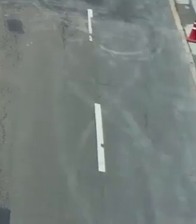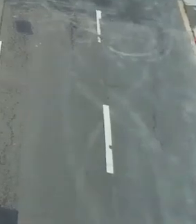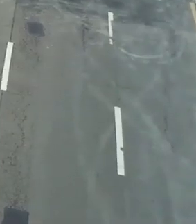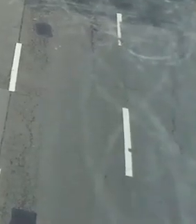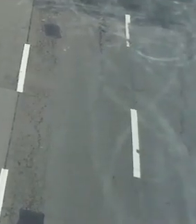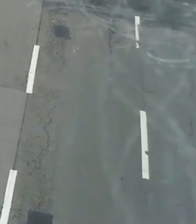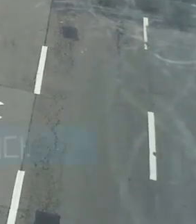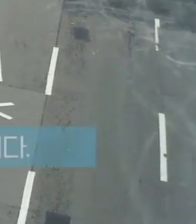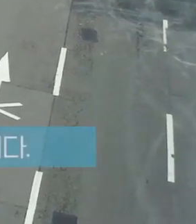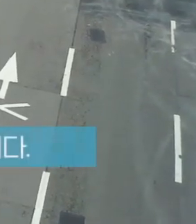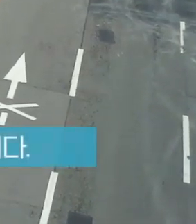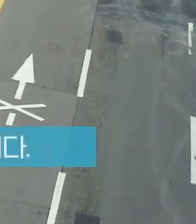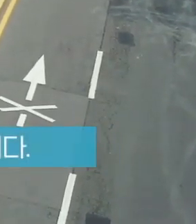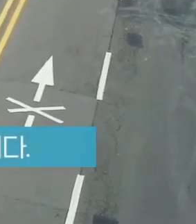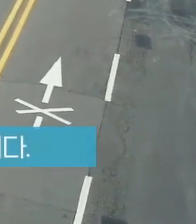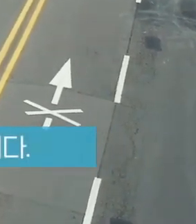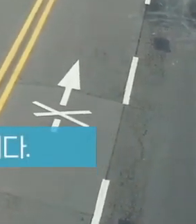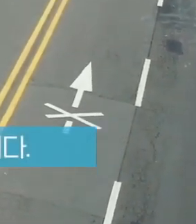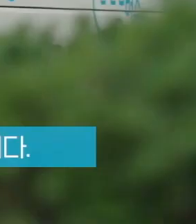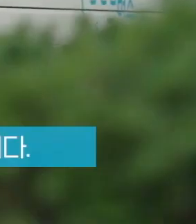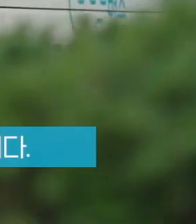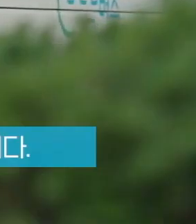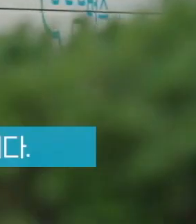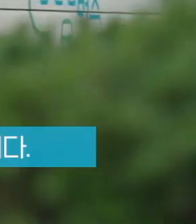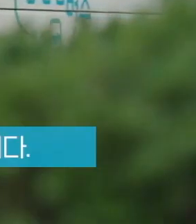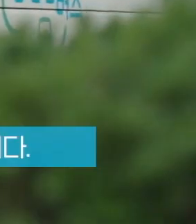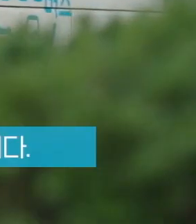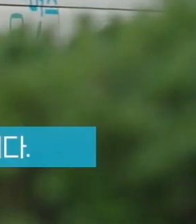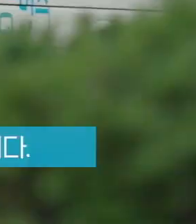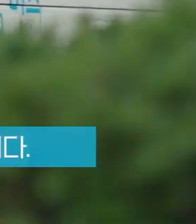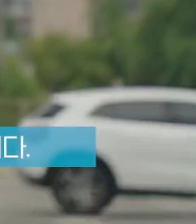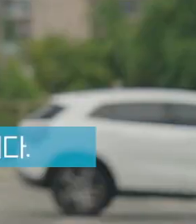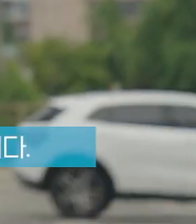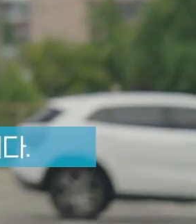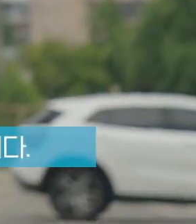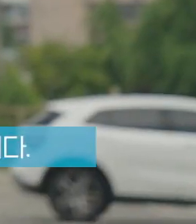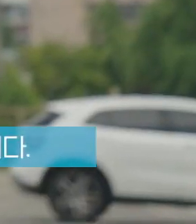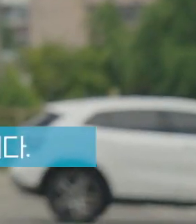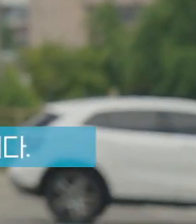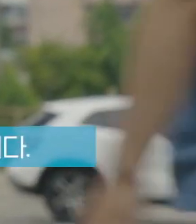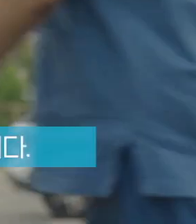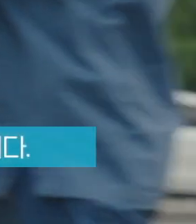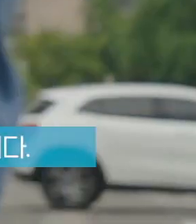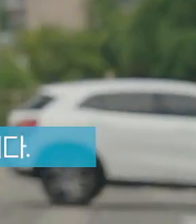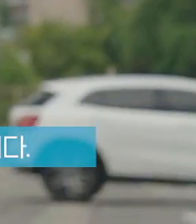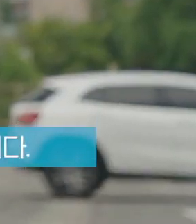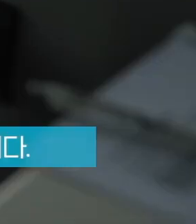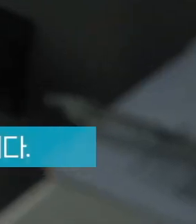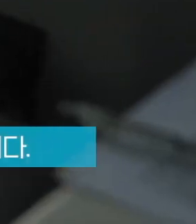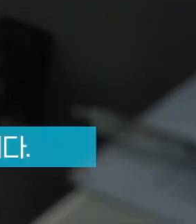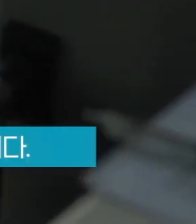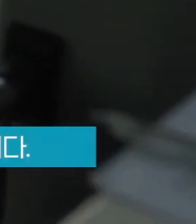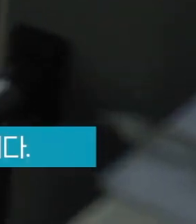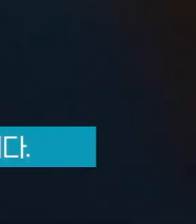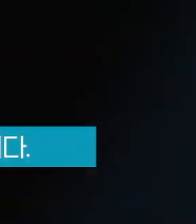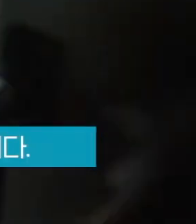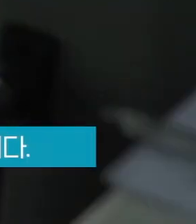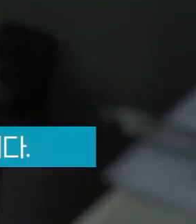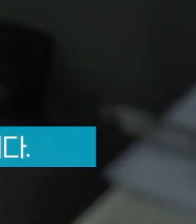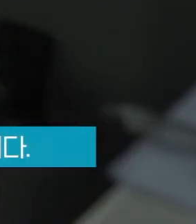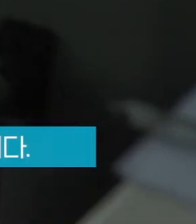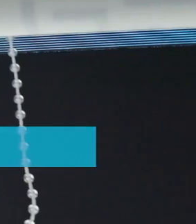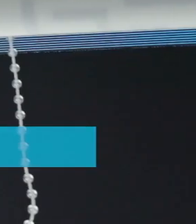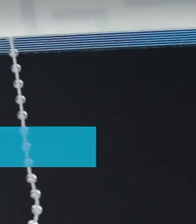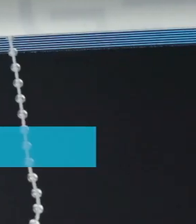있습니다. 오늘은 국립중앙의료원에 방문해서 현장에서 직접 뛰고 있는 의료진분들을 상담을